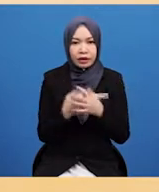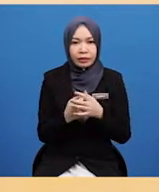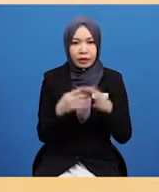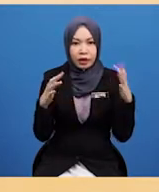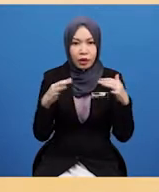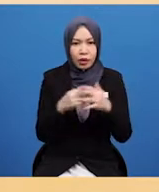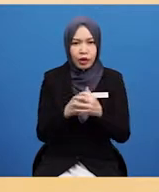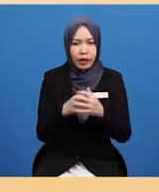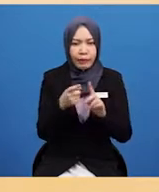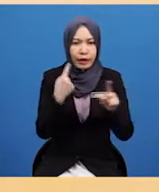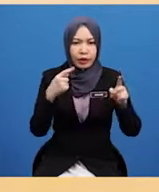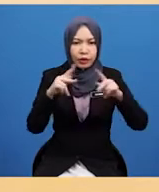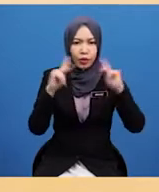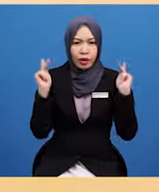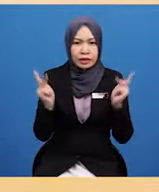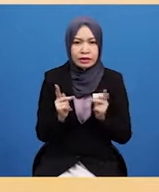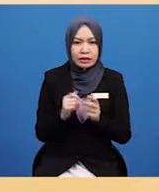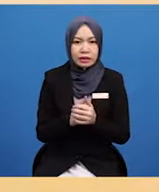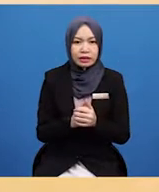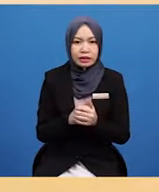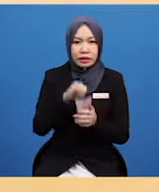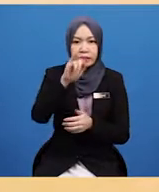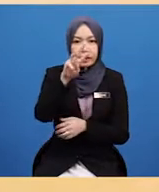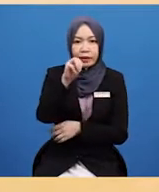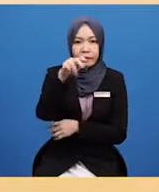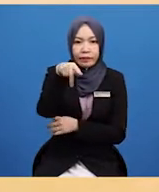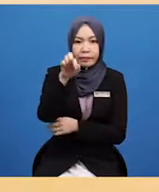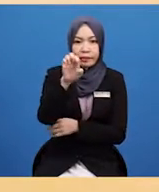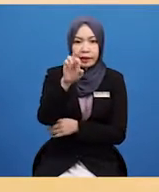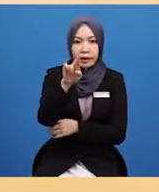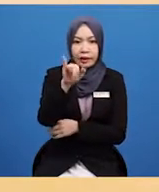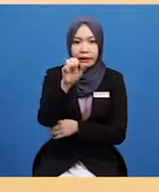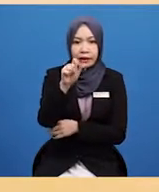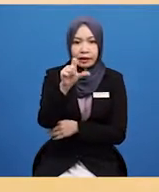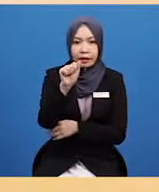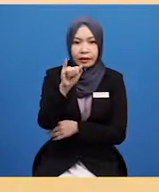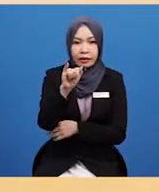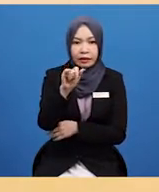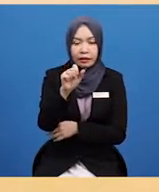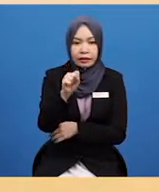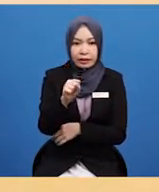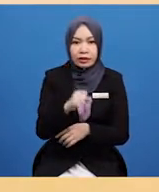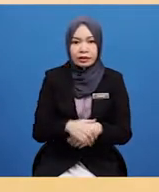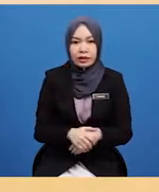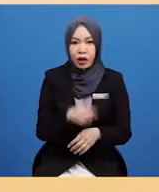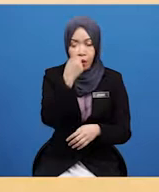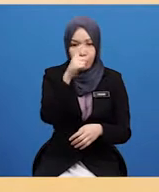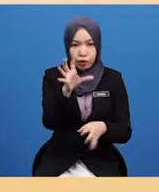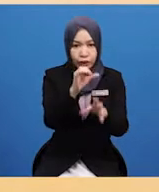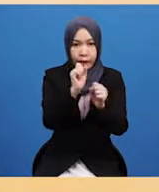ini kerana revolusi industri telah menyebabkan persaingan mendapatkan bahan